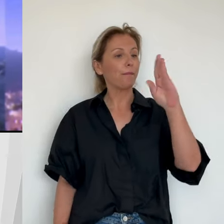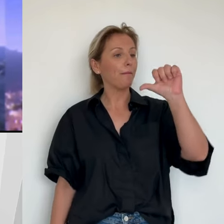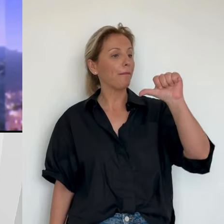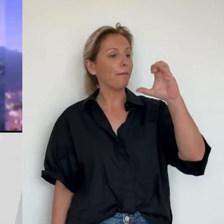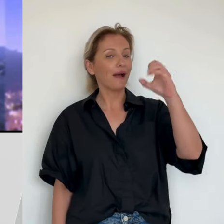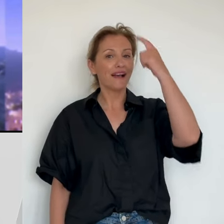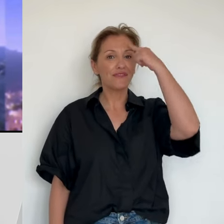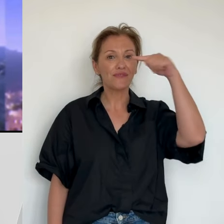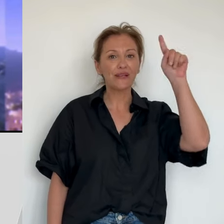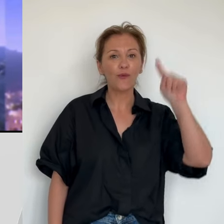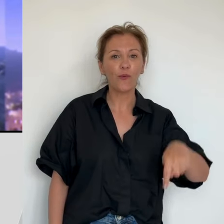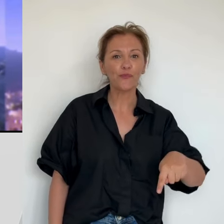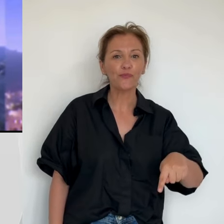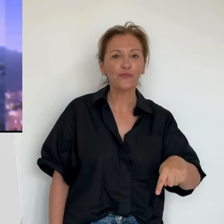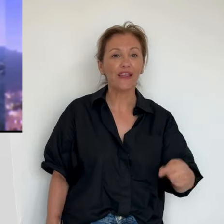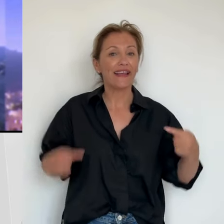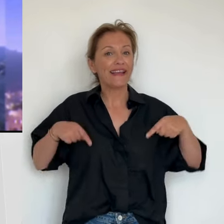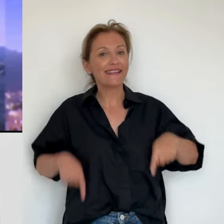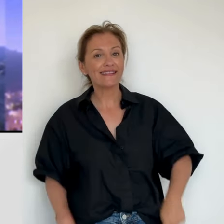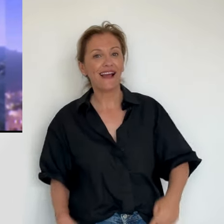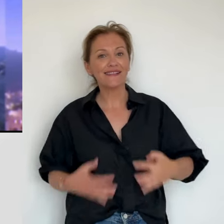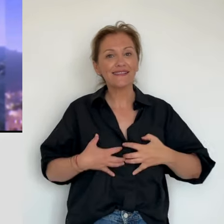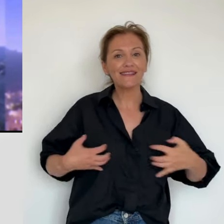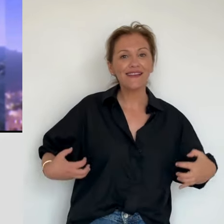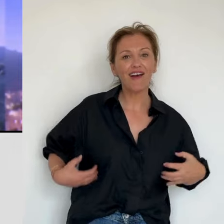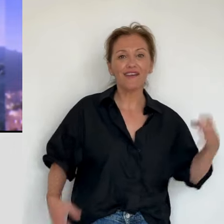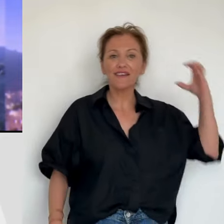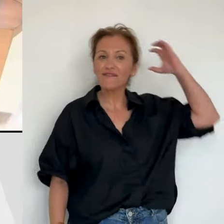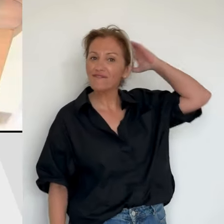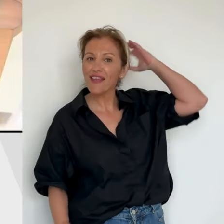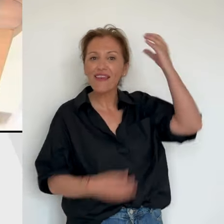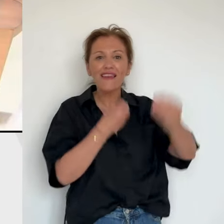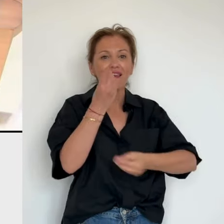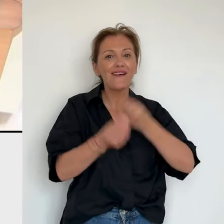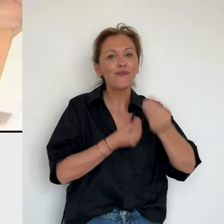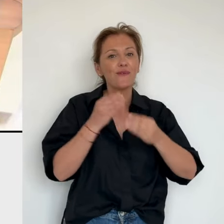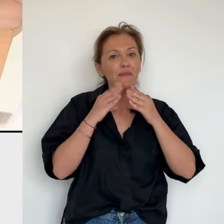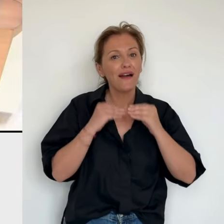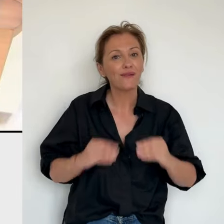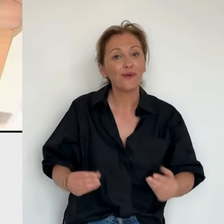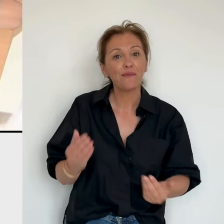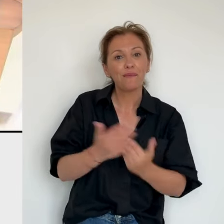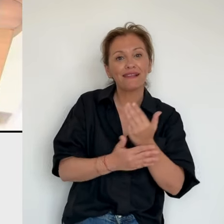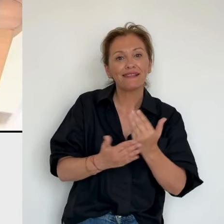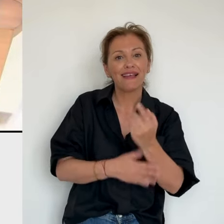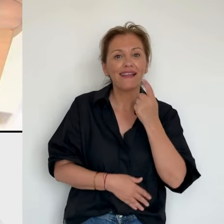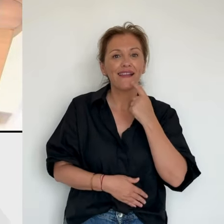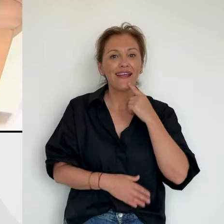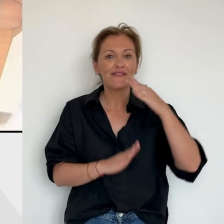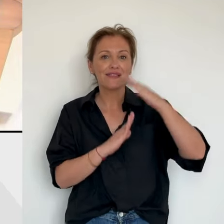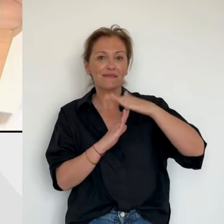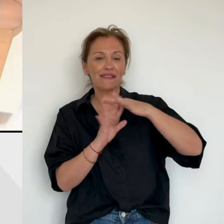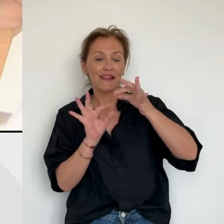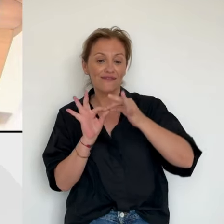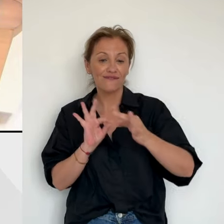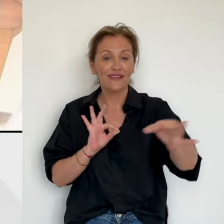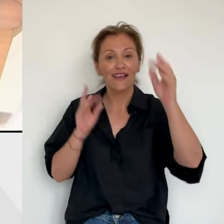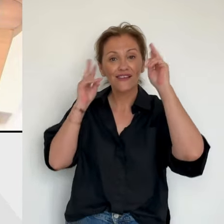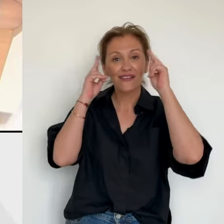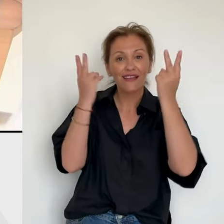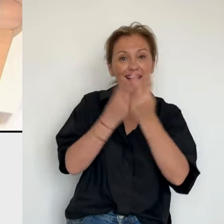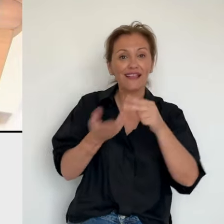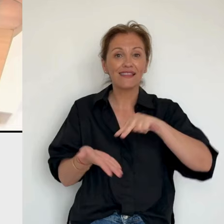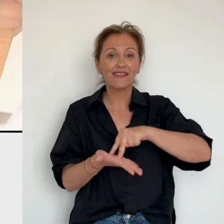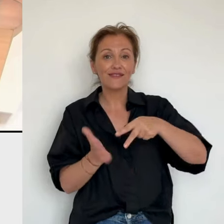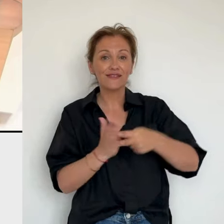L'État, la science, Simone Veil ou Platon au menu du bac philo. L'épreuve tant redoutée s'est déroulée ce matin pour les élèves de terminale